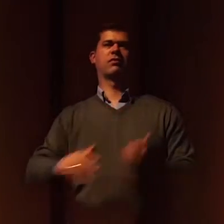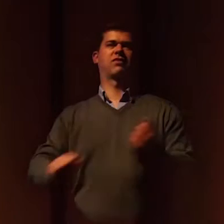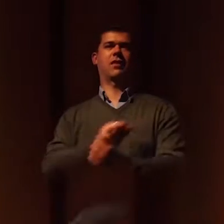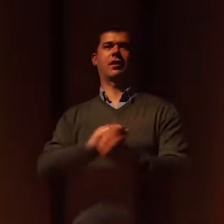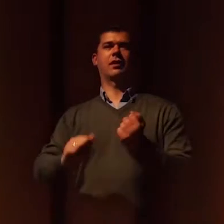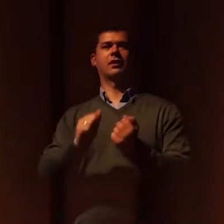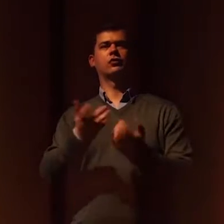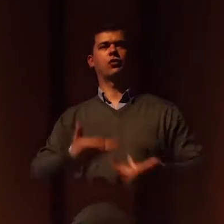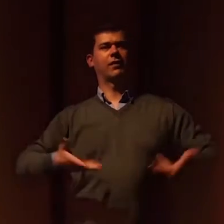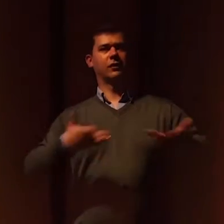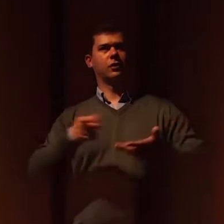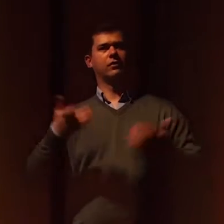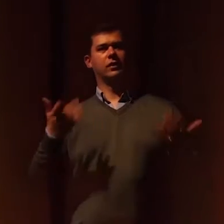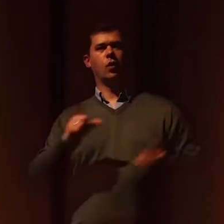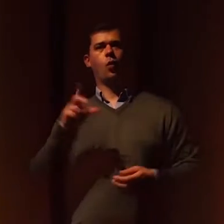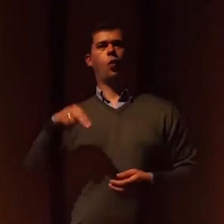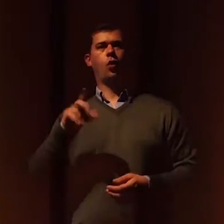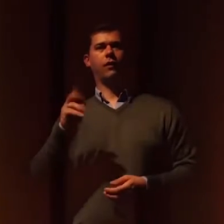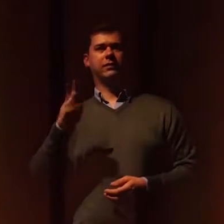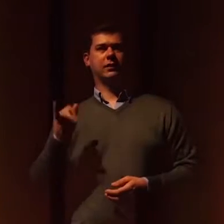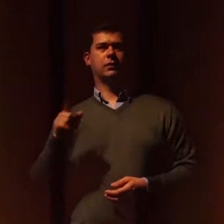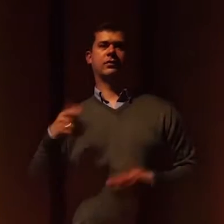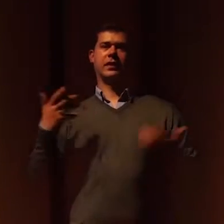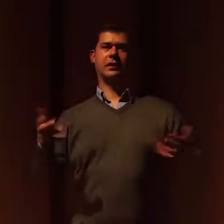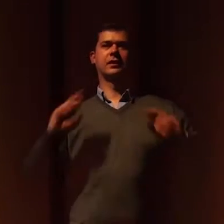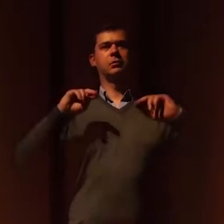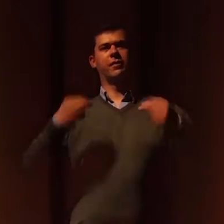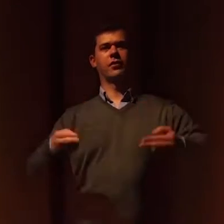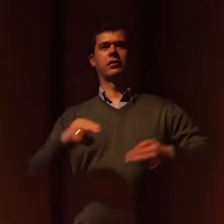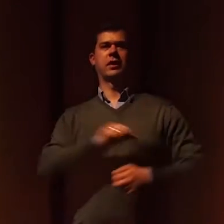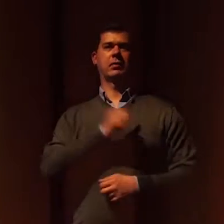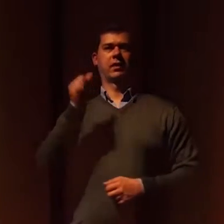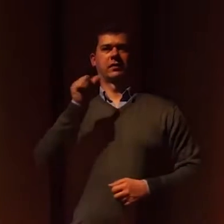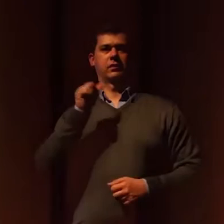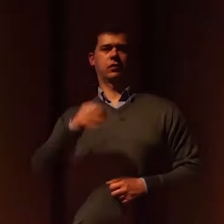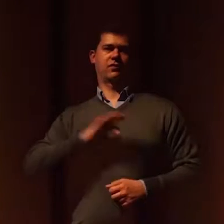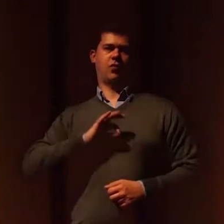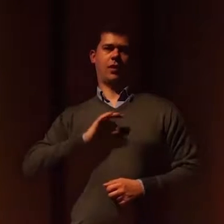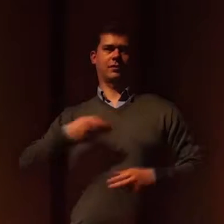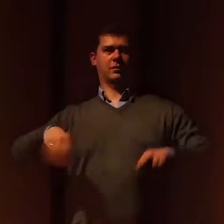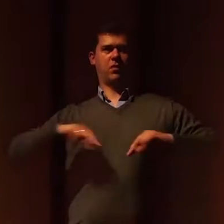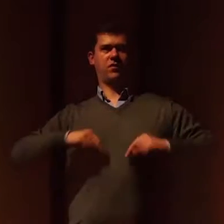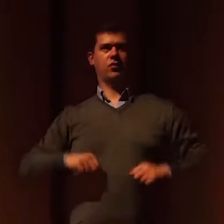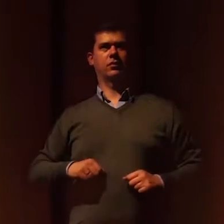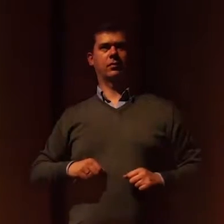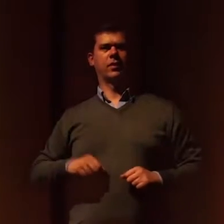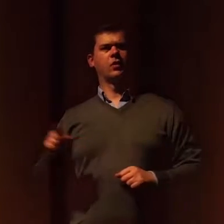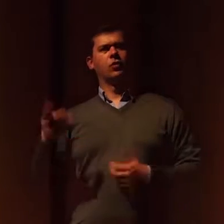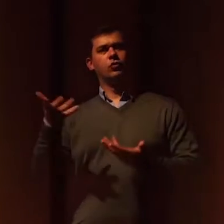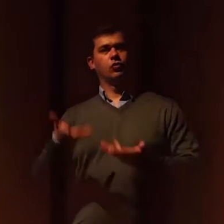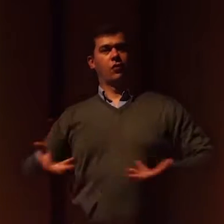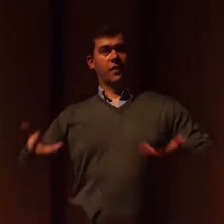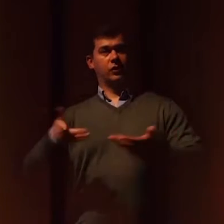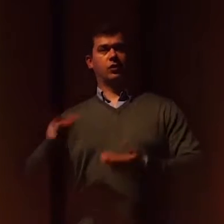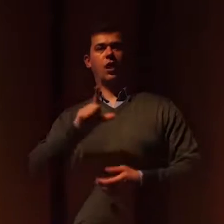łemkowskiego o to żeby przywrócone mu było właściwe imię i nazwisko i z punktu widzenia stowarzyszenia